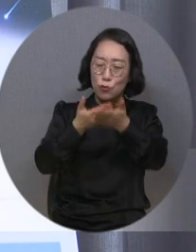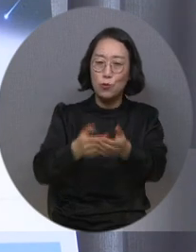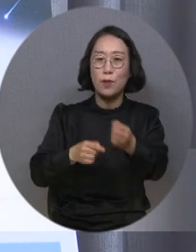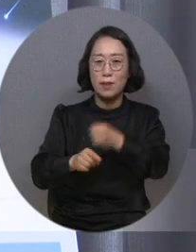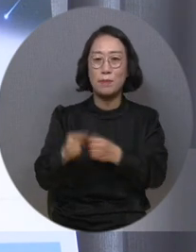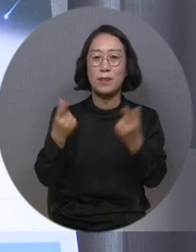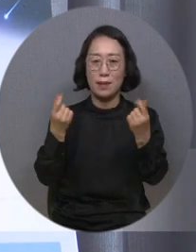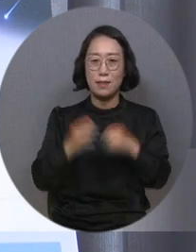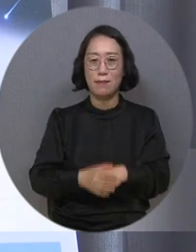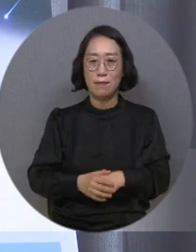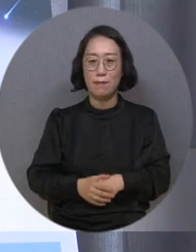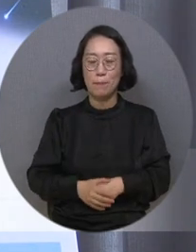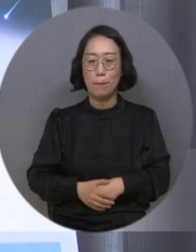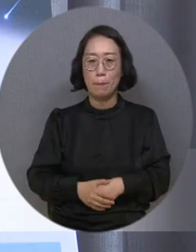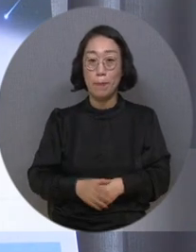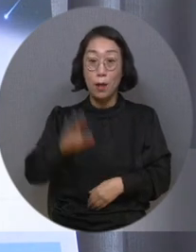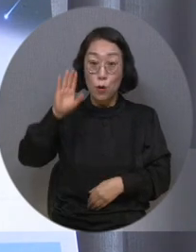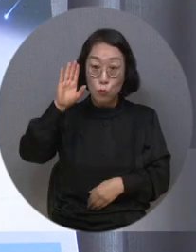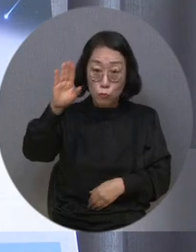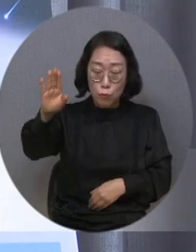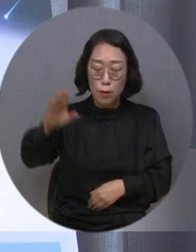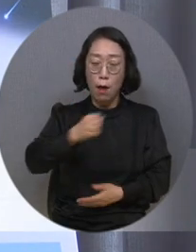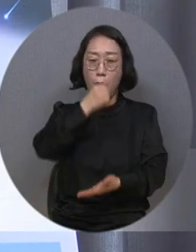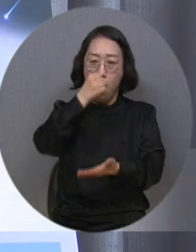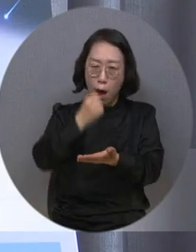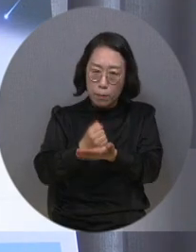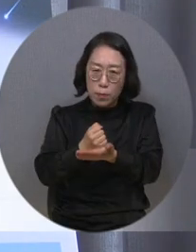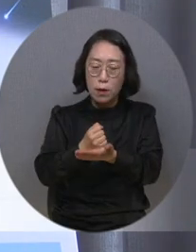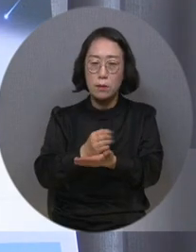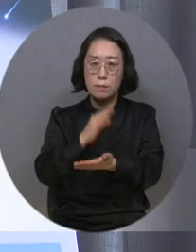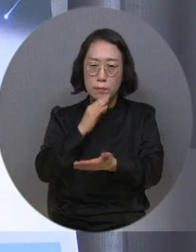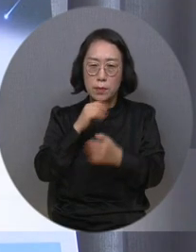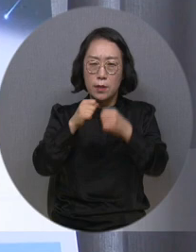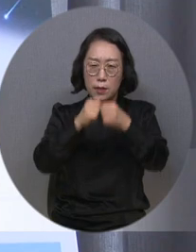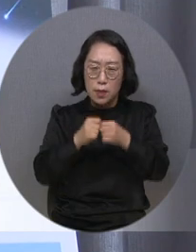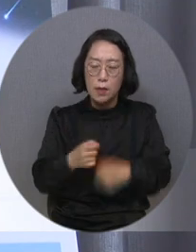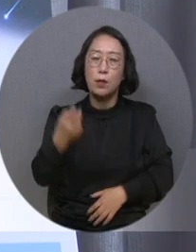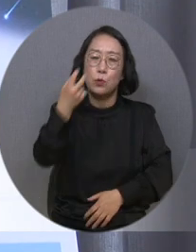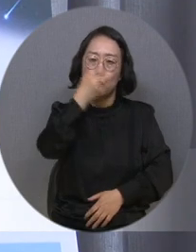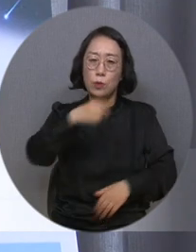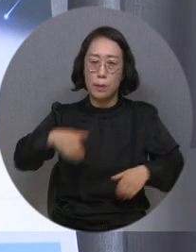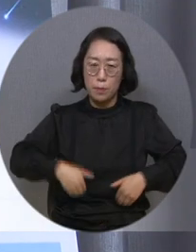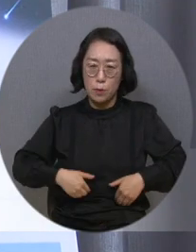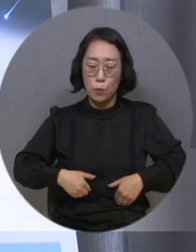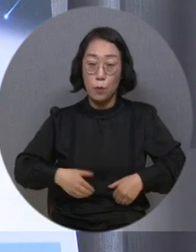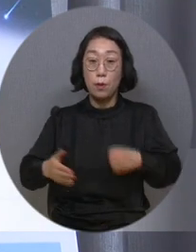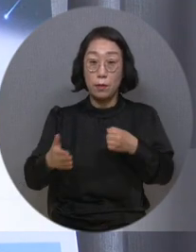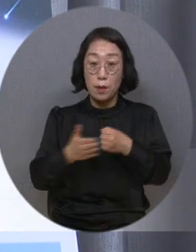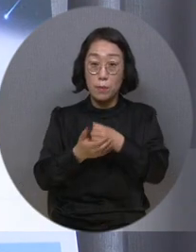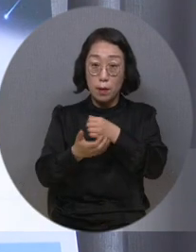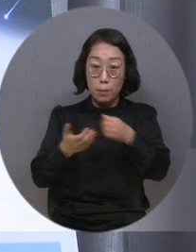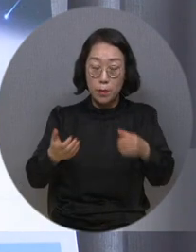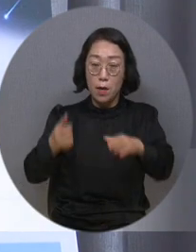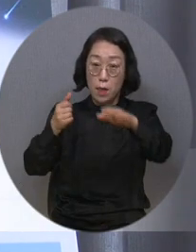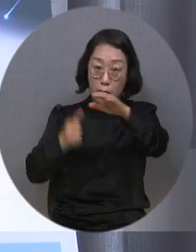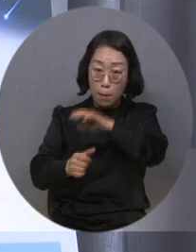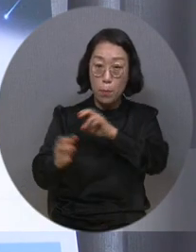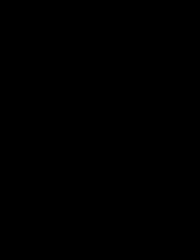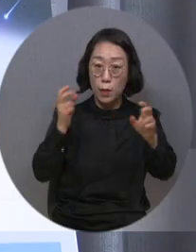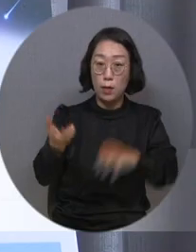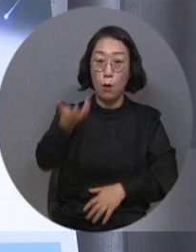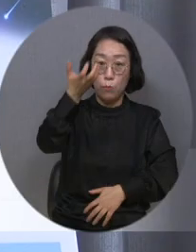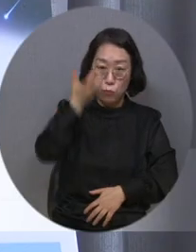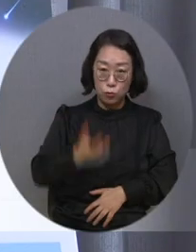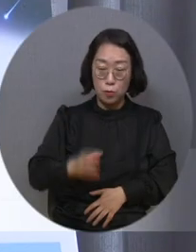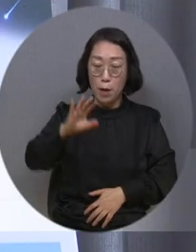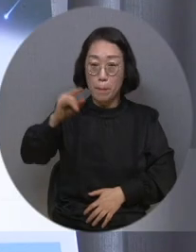있고요. 이후에는 예비 타당성 조사가 필요합니다. 거기를 대비해서는 앵커 기업 유치, 벤처